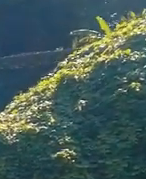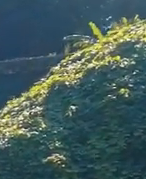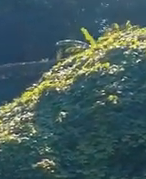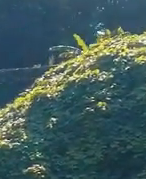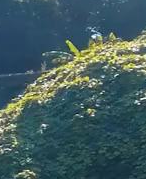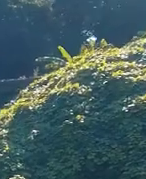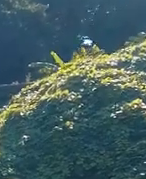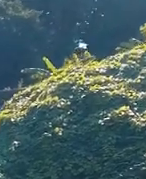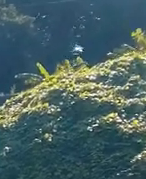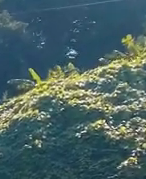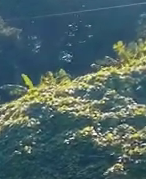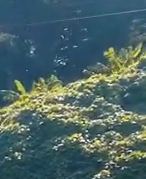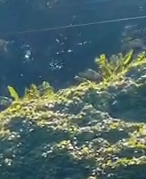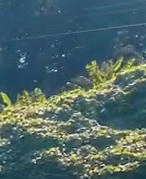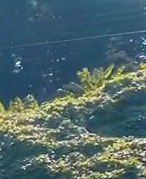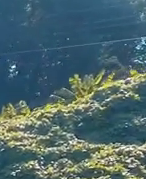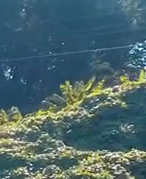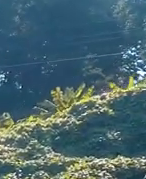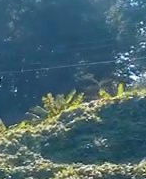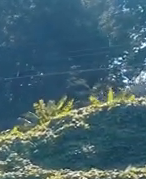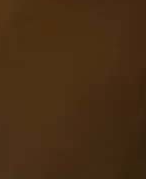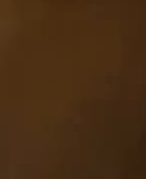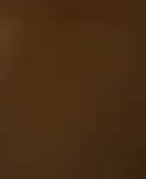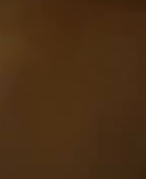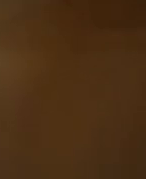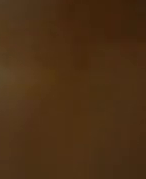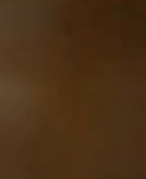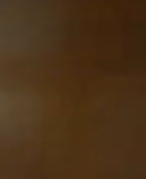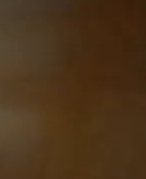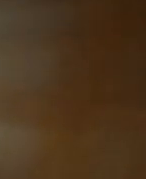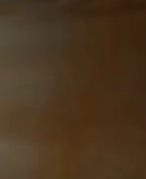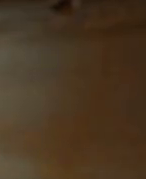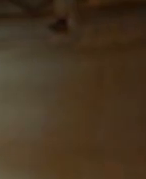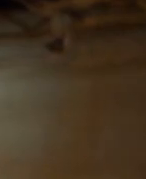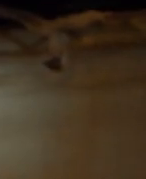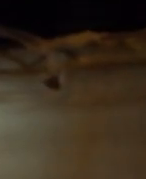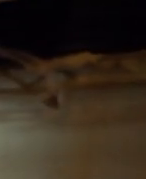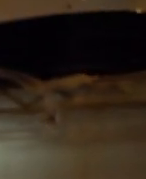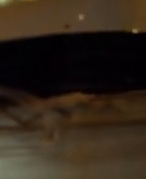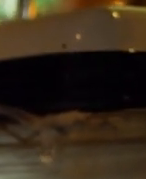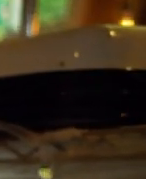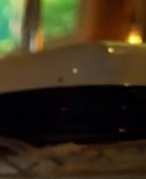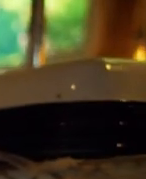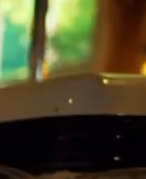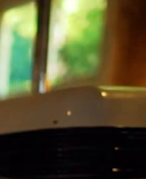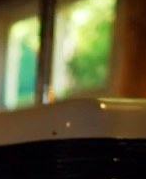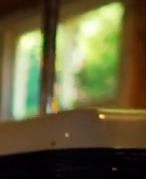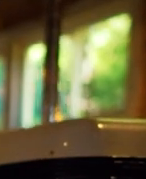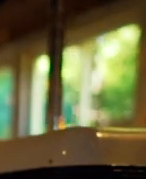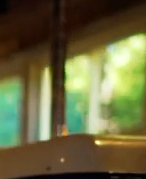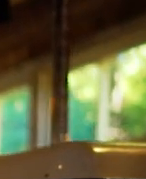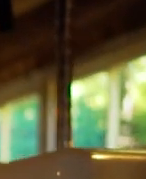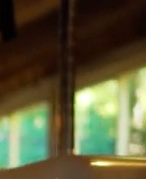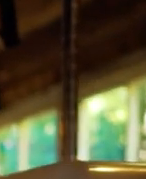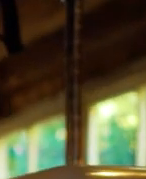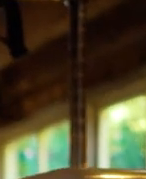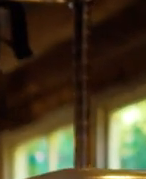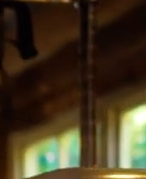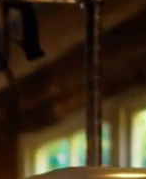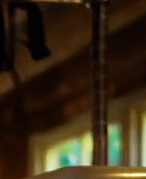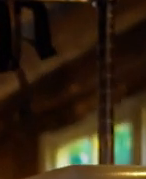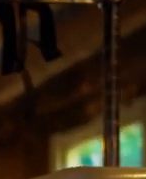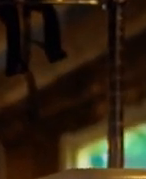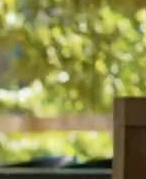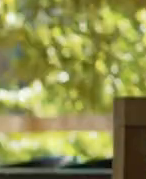Შუქურას შემთხვევაში ფიქრობ ქონდათ გამოცდილება და აიყვანეს ჩვენი ბენეფიციარები და აი მინდა